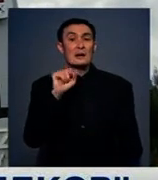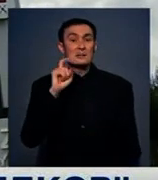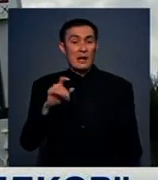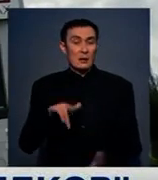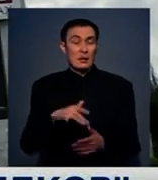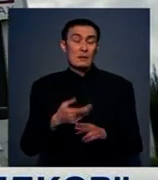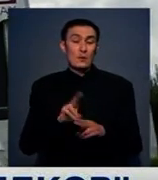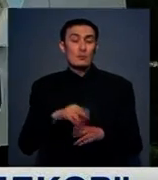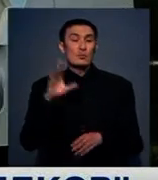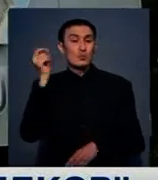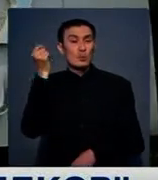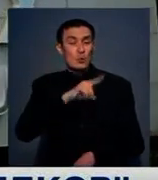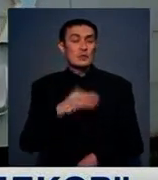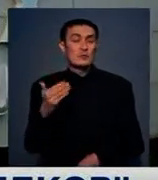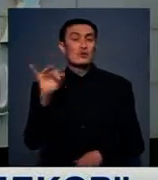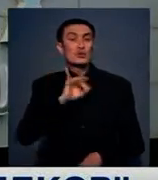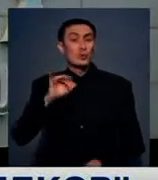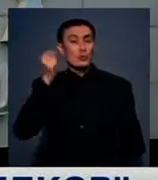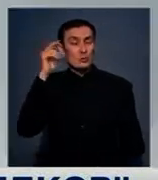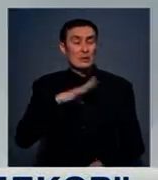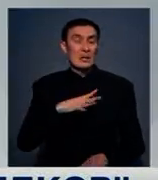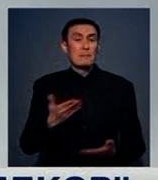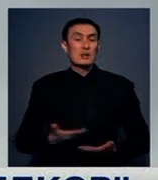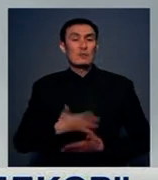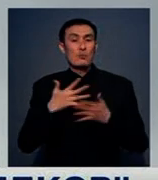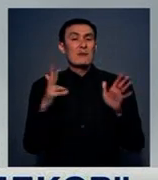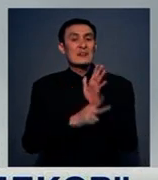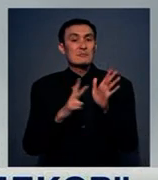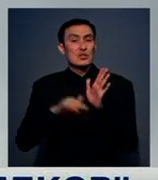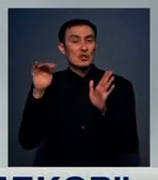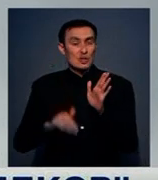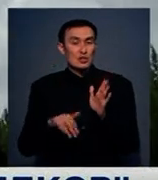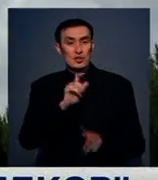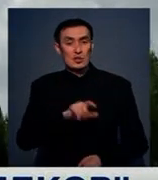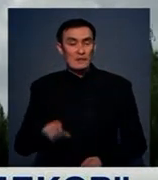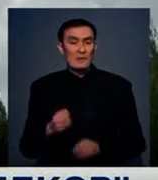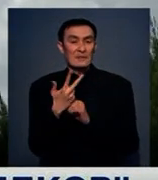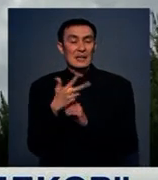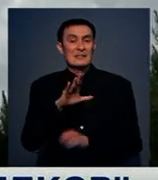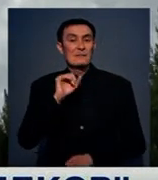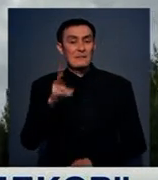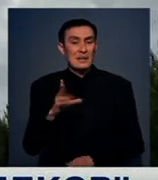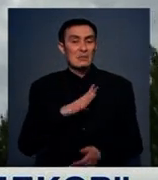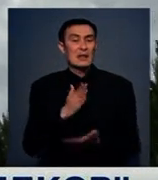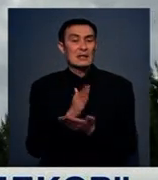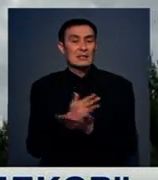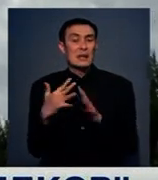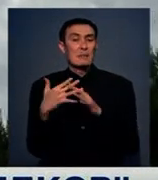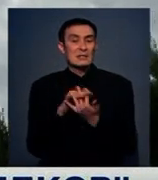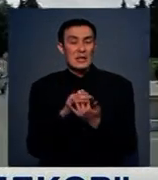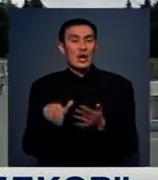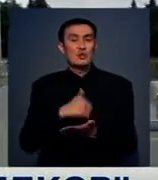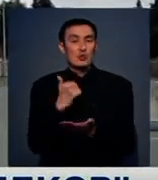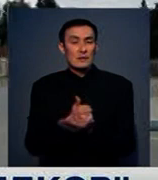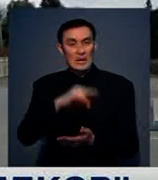Через некоторое время удалось узнать его историю. Здесь проживает более 80 тысяч человек. В 13 веке тут находилось поселение,